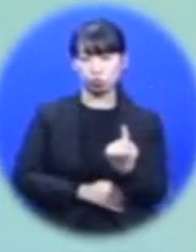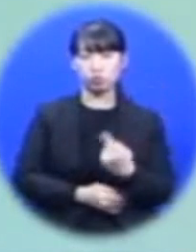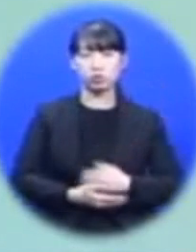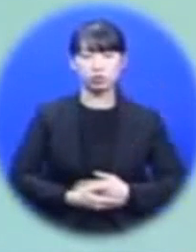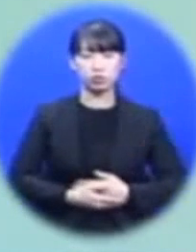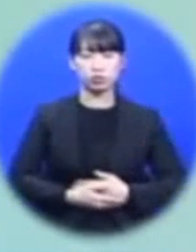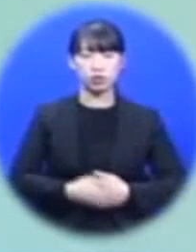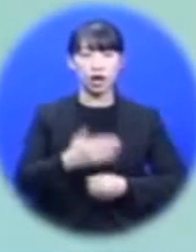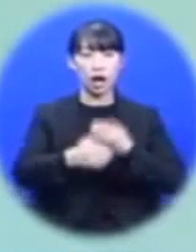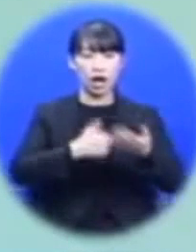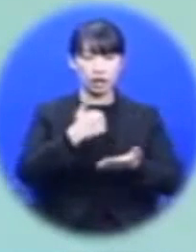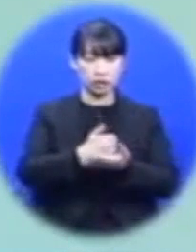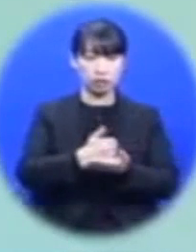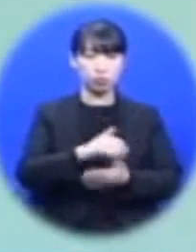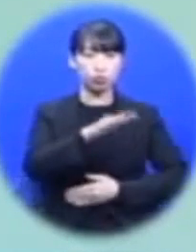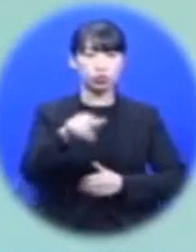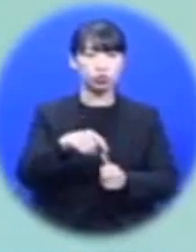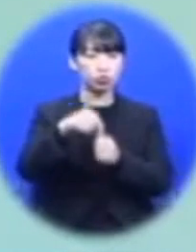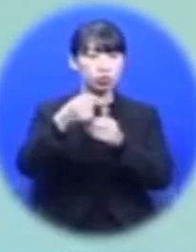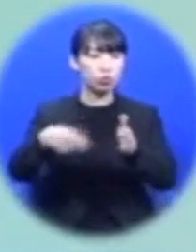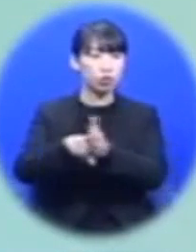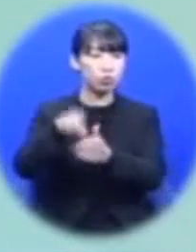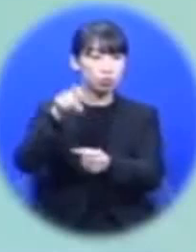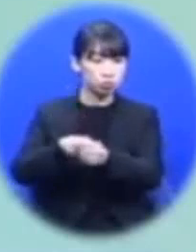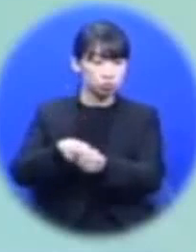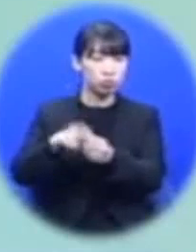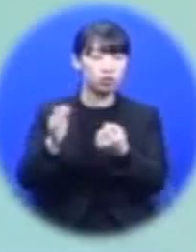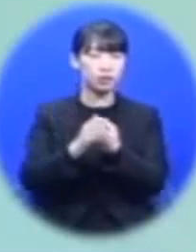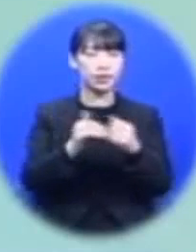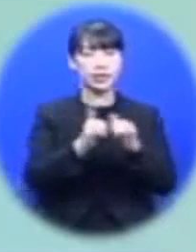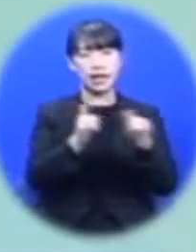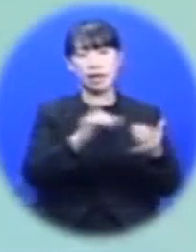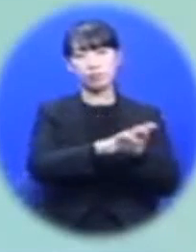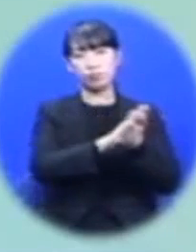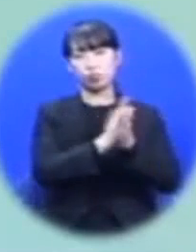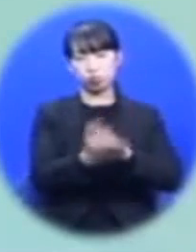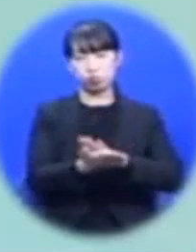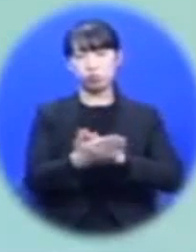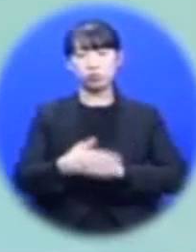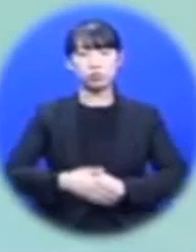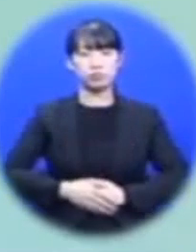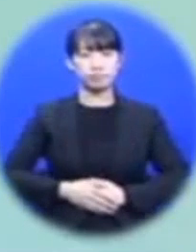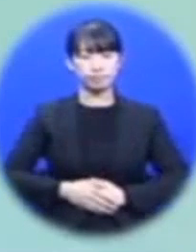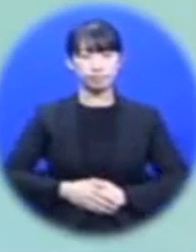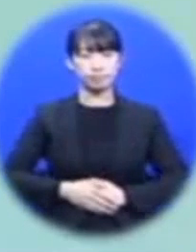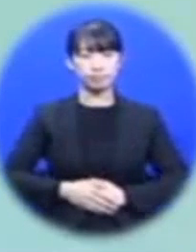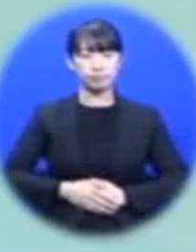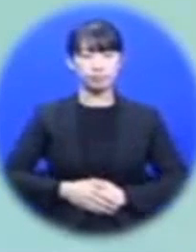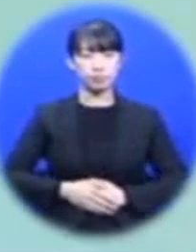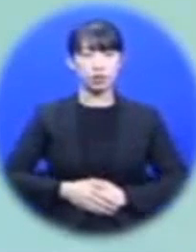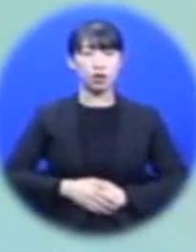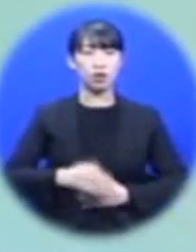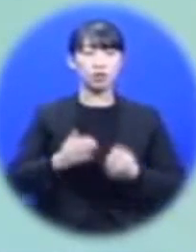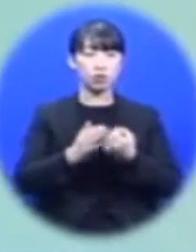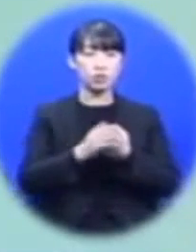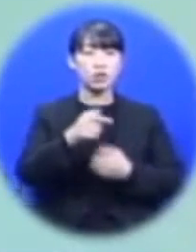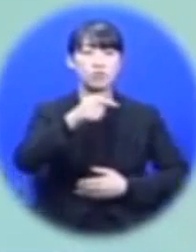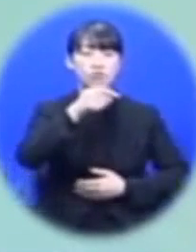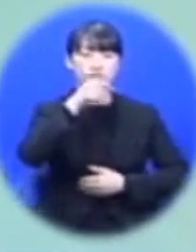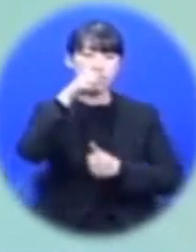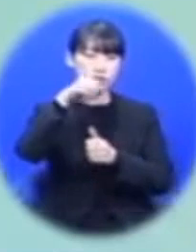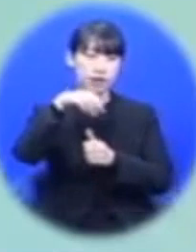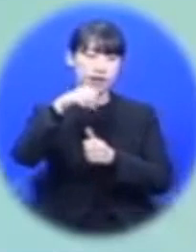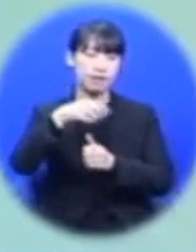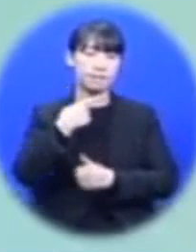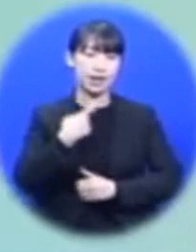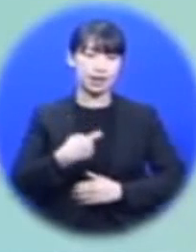구원하시려고 사람이 되 하나님이 사람이 되셨다는 것을 물로 나셨다고 그렇게 표현한